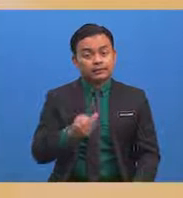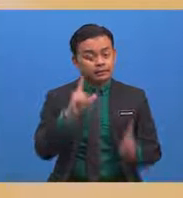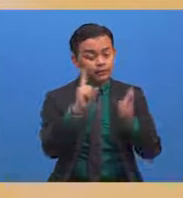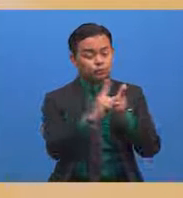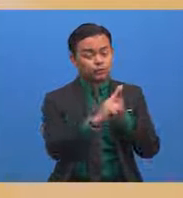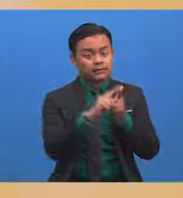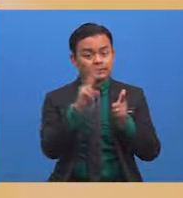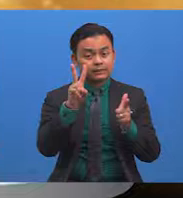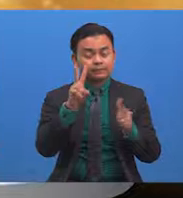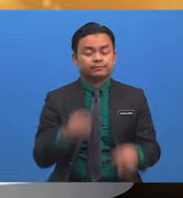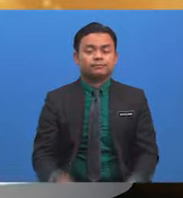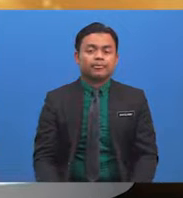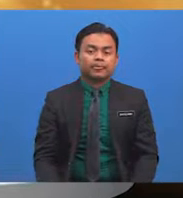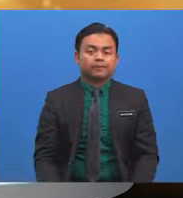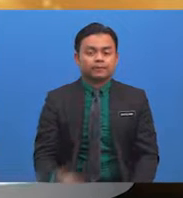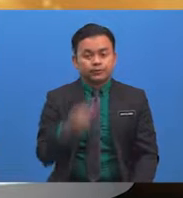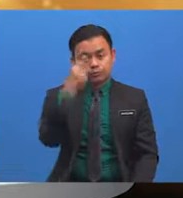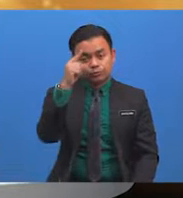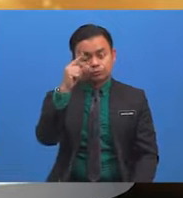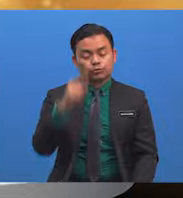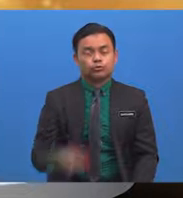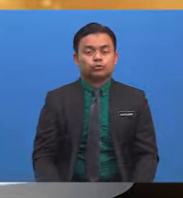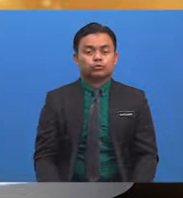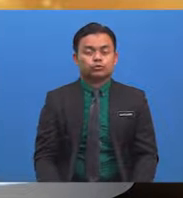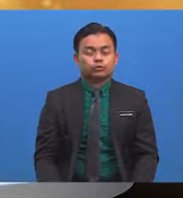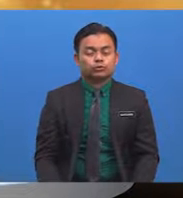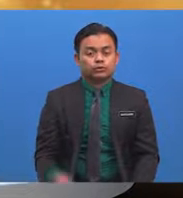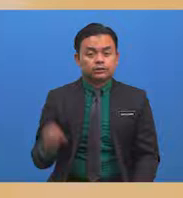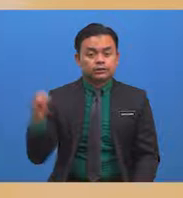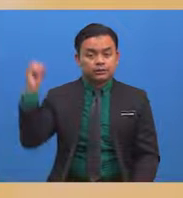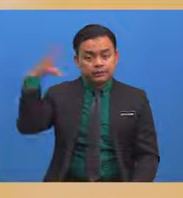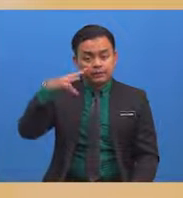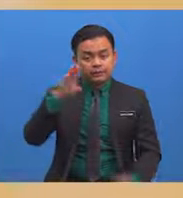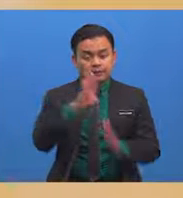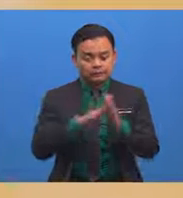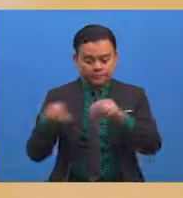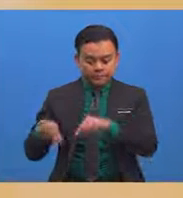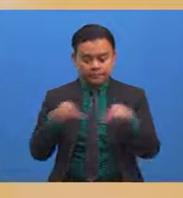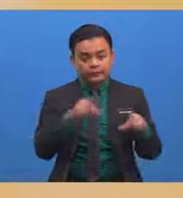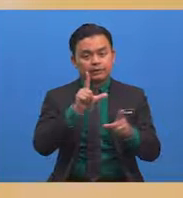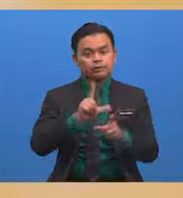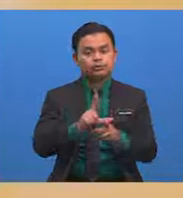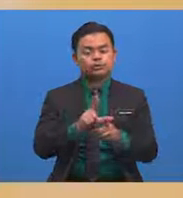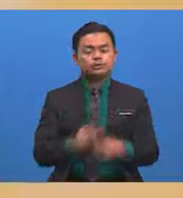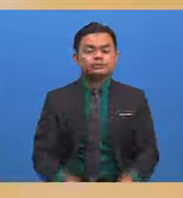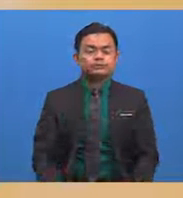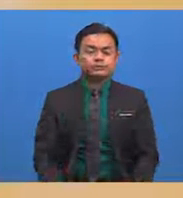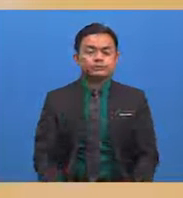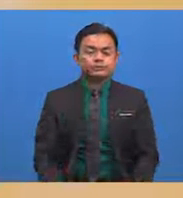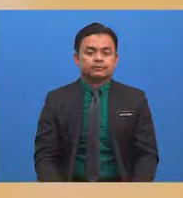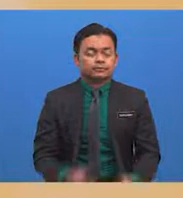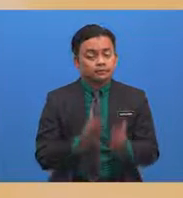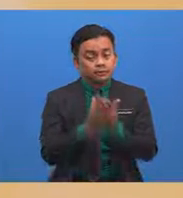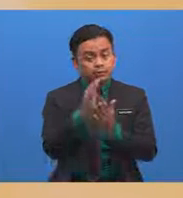kedua bagi subtopik cahaya bergerak lurus. Seterusnya, kita